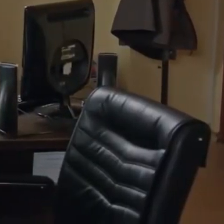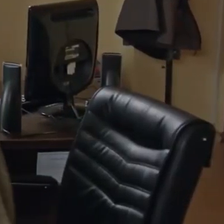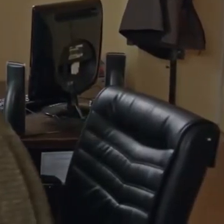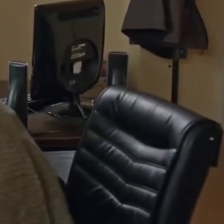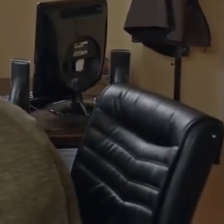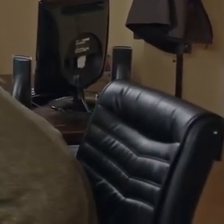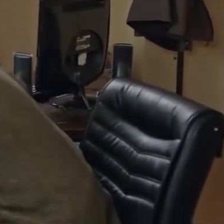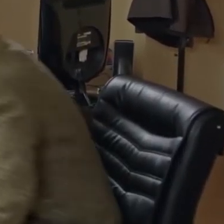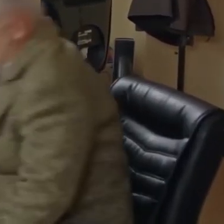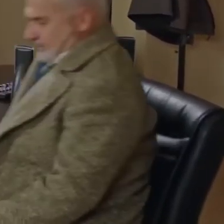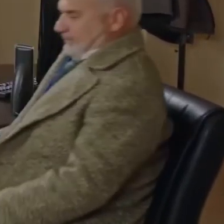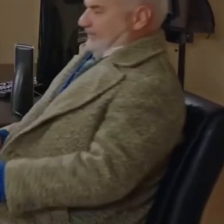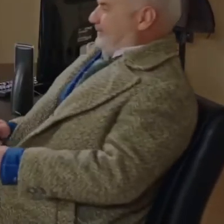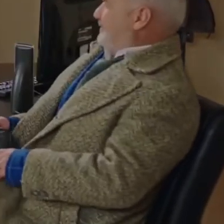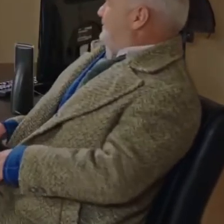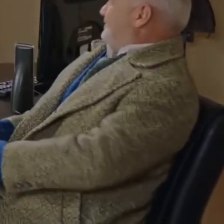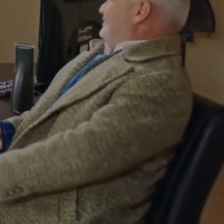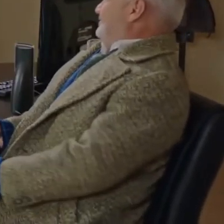Alev'in karşısına geçti.